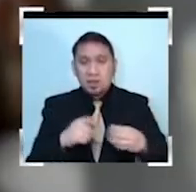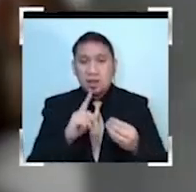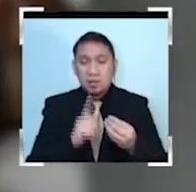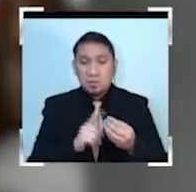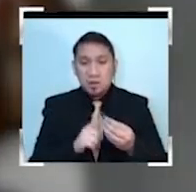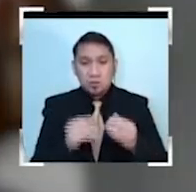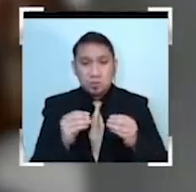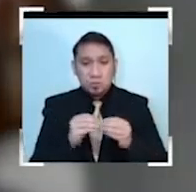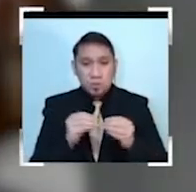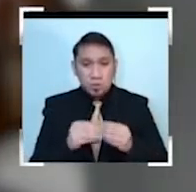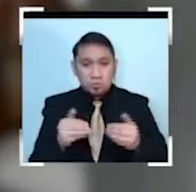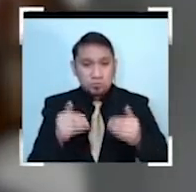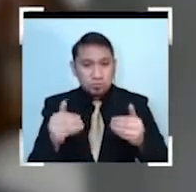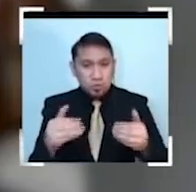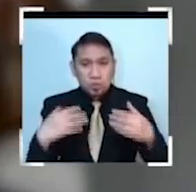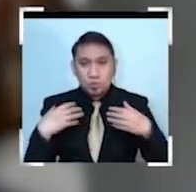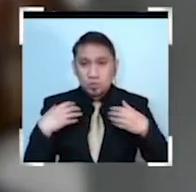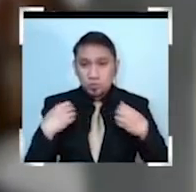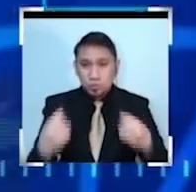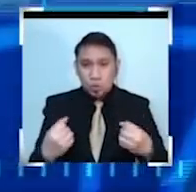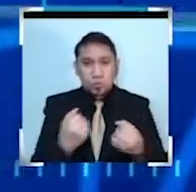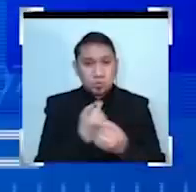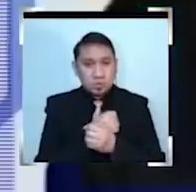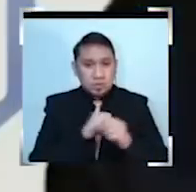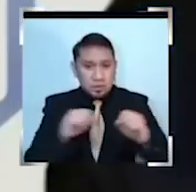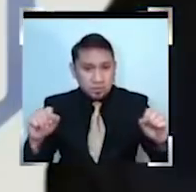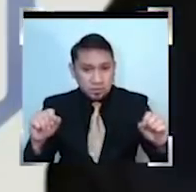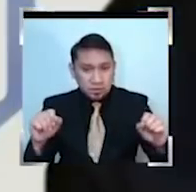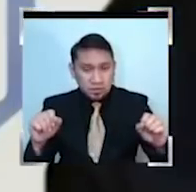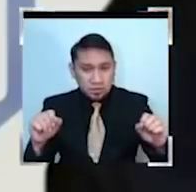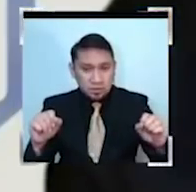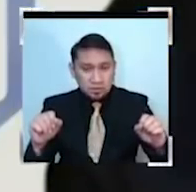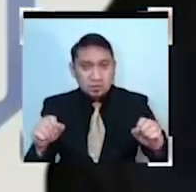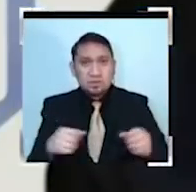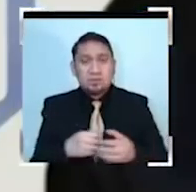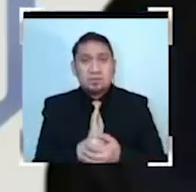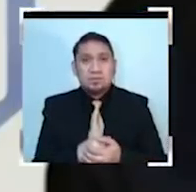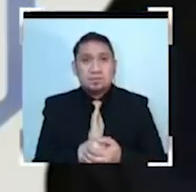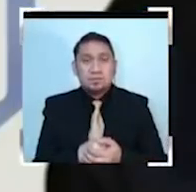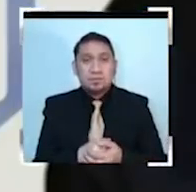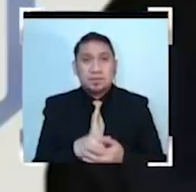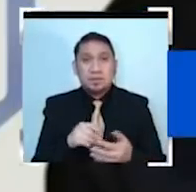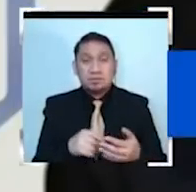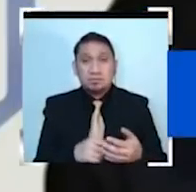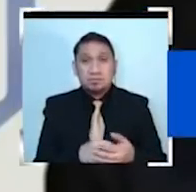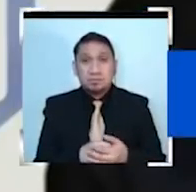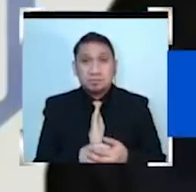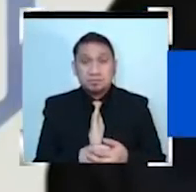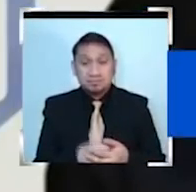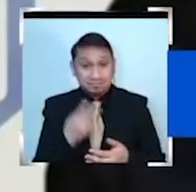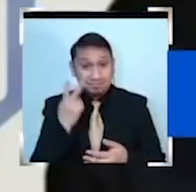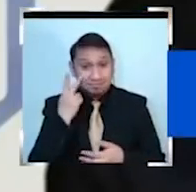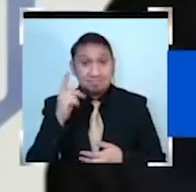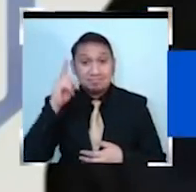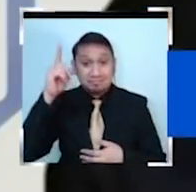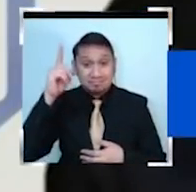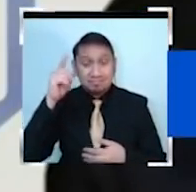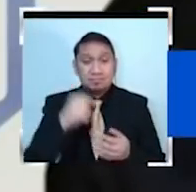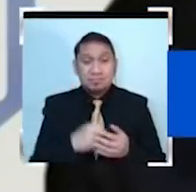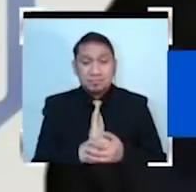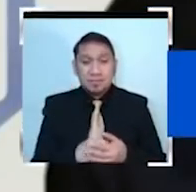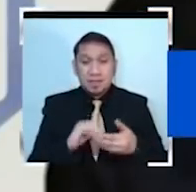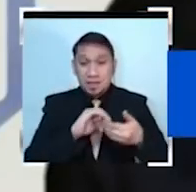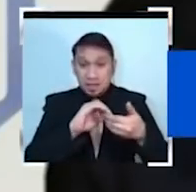matibay na cybersecurity sa bansa. In its intent and purposes, an alliance between an